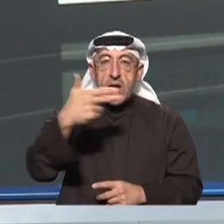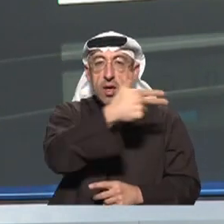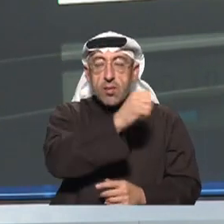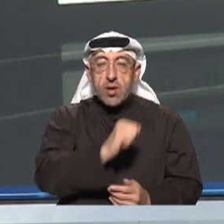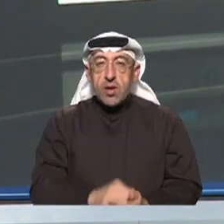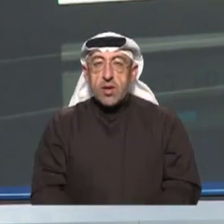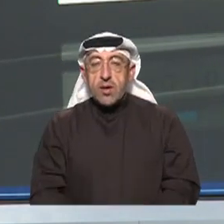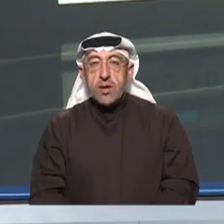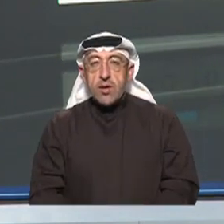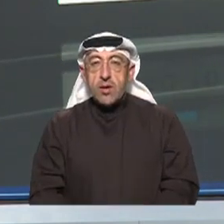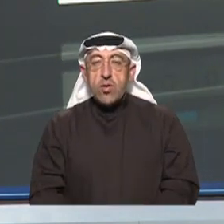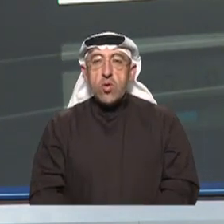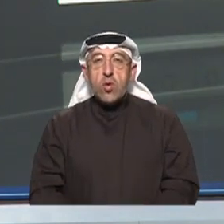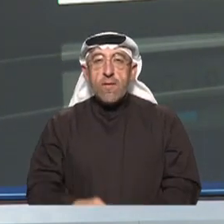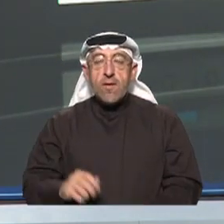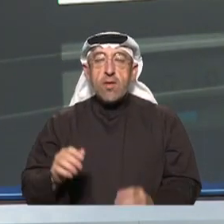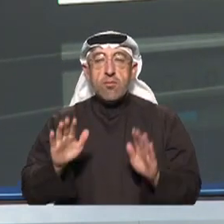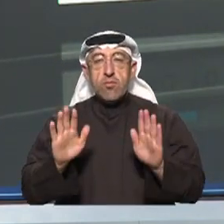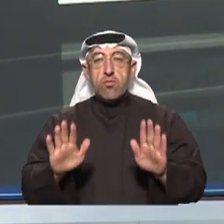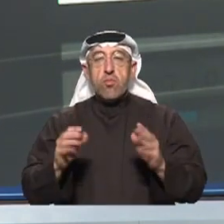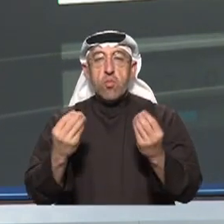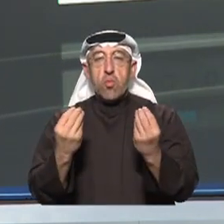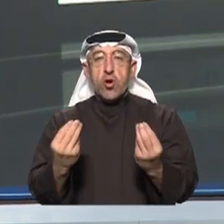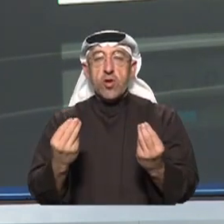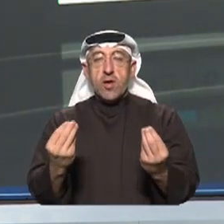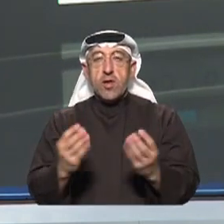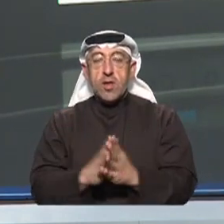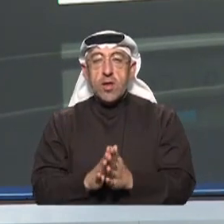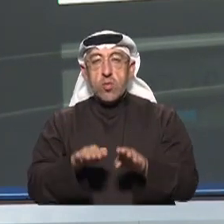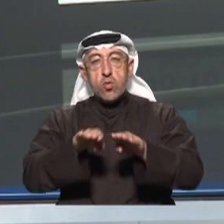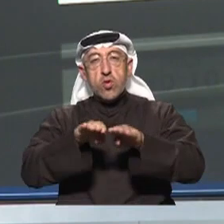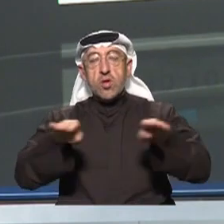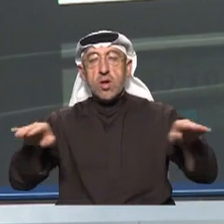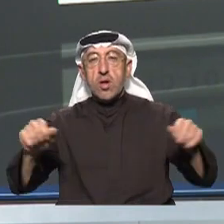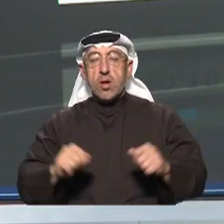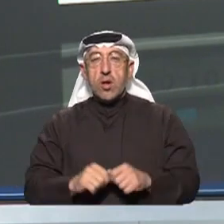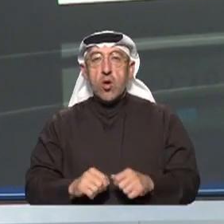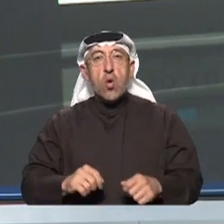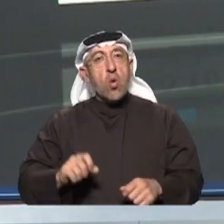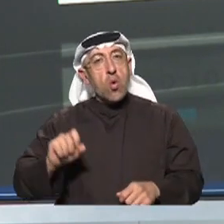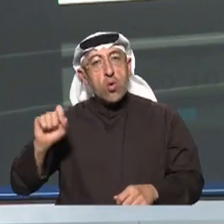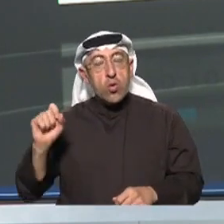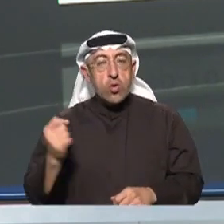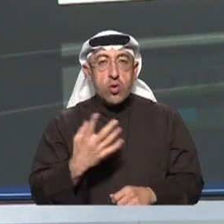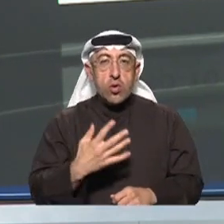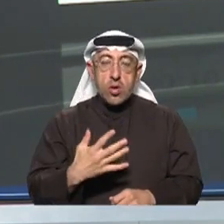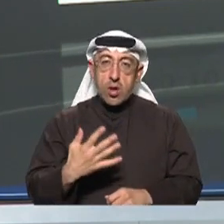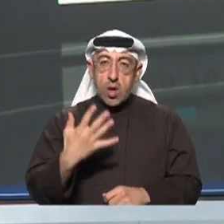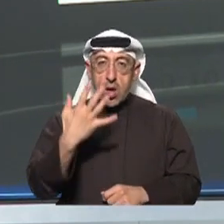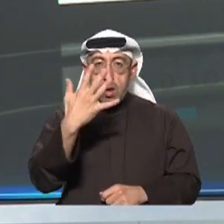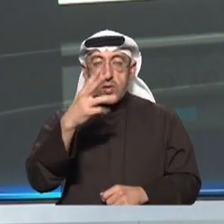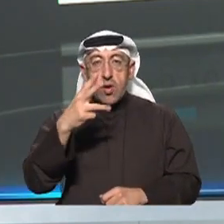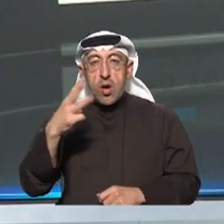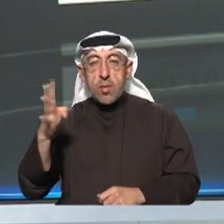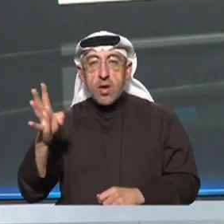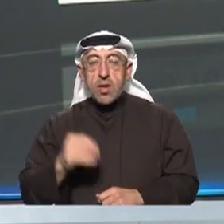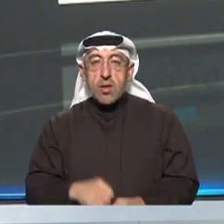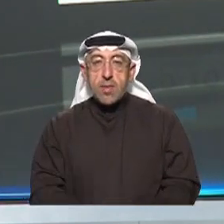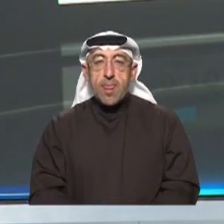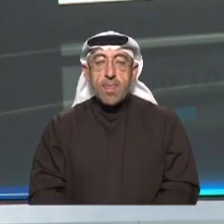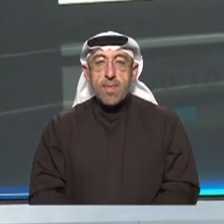على فترات خاصة يوم الاثنين تصل سرعتها إلى 45 كيلومتر في الساعة. نشكر لكم متابعتكم